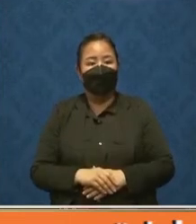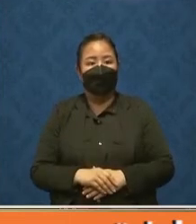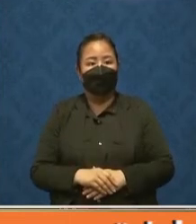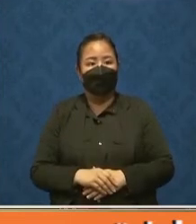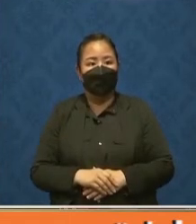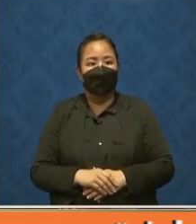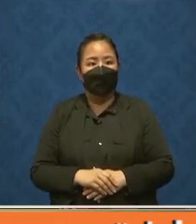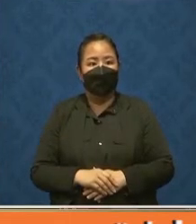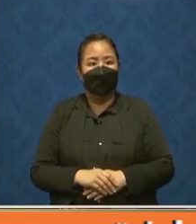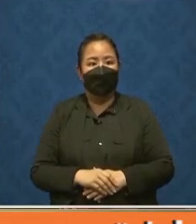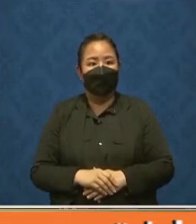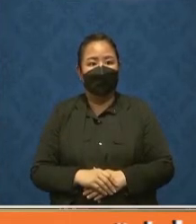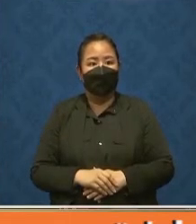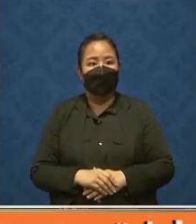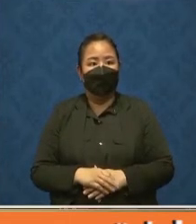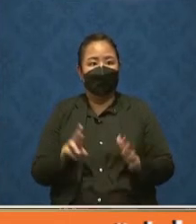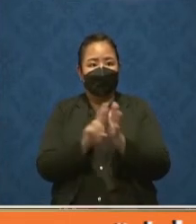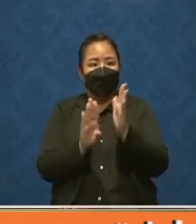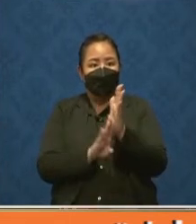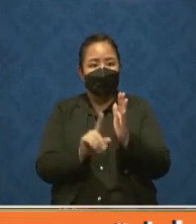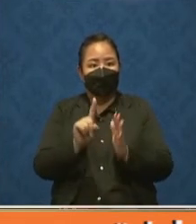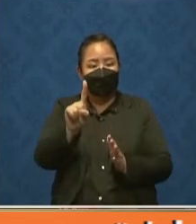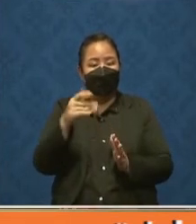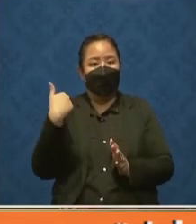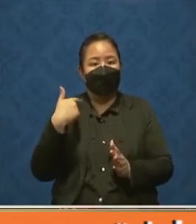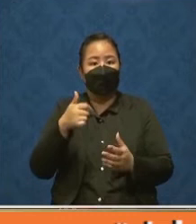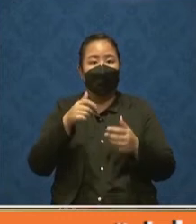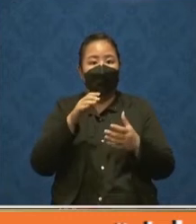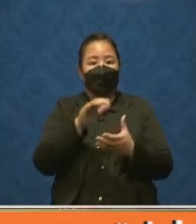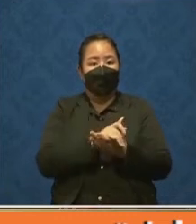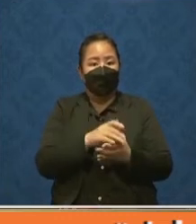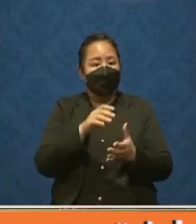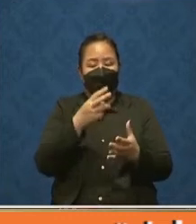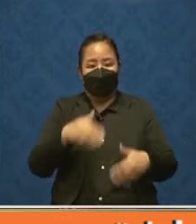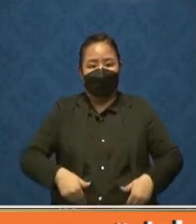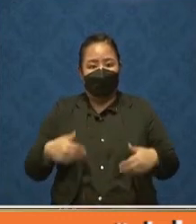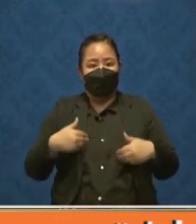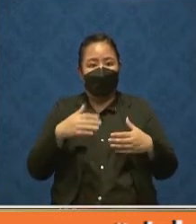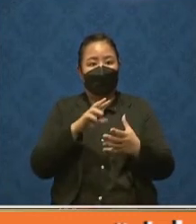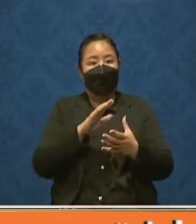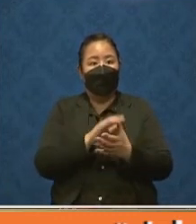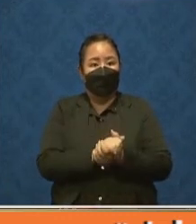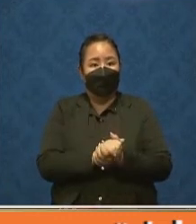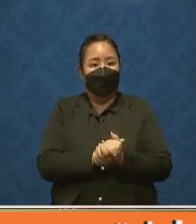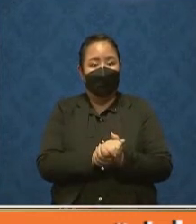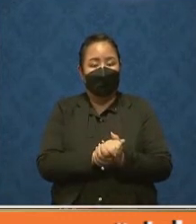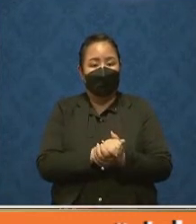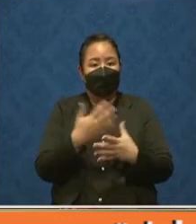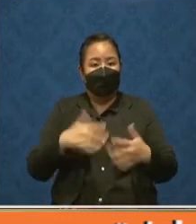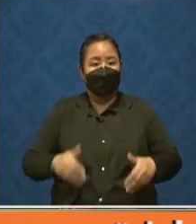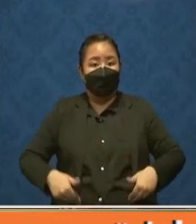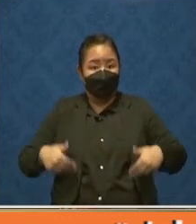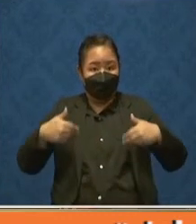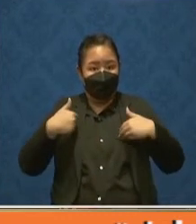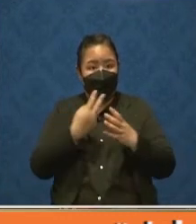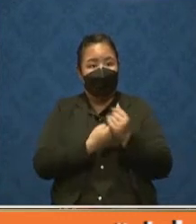ติที่ท่านเอามาพิจารณารวมกันระบบที่1คือการเป็นคู่สมรสผมไม่ติดใจระบบที่2คือการเป็นคู่ชีวิต